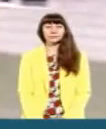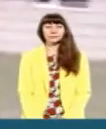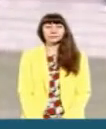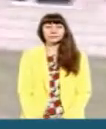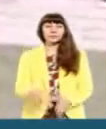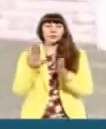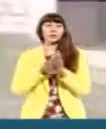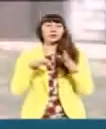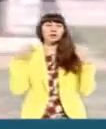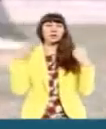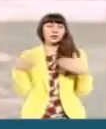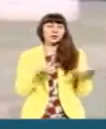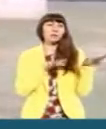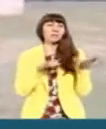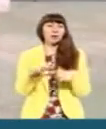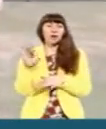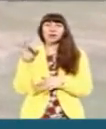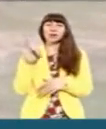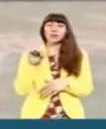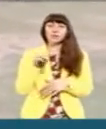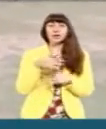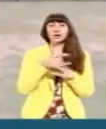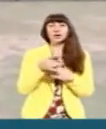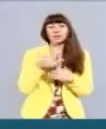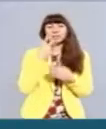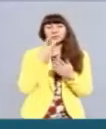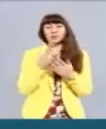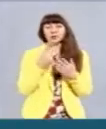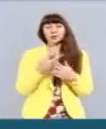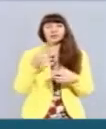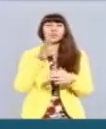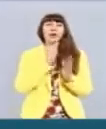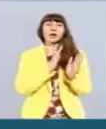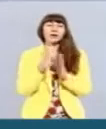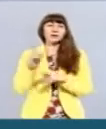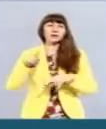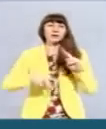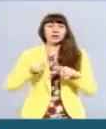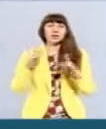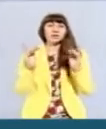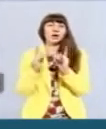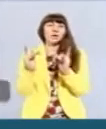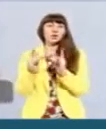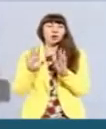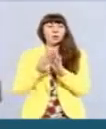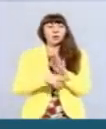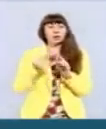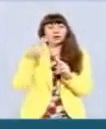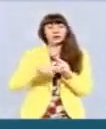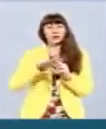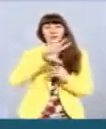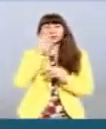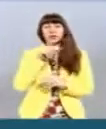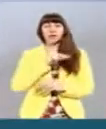жақында ғана жаңа қызметіне кіріскен аудан әкімі Қайрат Әбішев салтанатты шарадан соң жаңадан салынып жатқан жатақханаға бет алды. Құрылыс аяқталғаннан кейін бұл